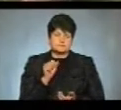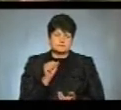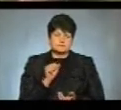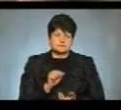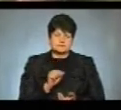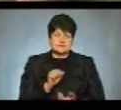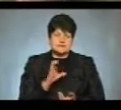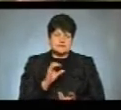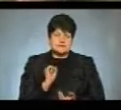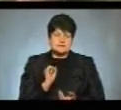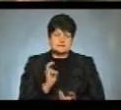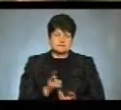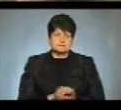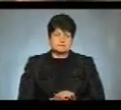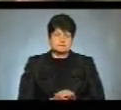сік,